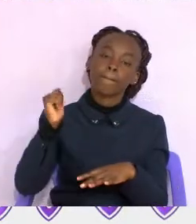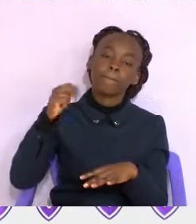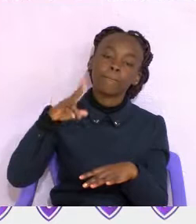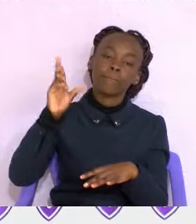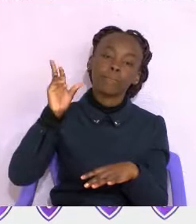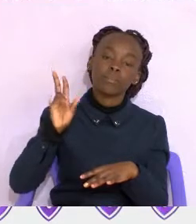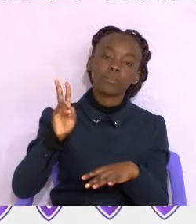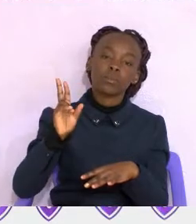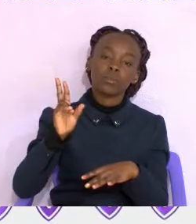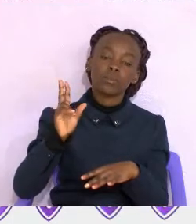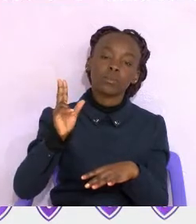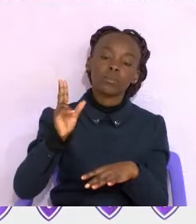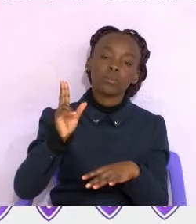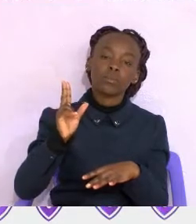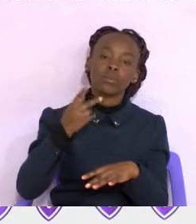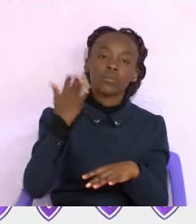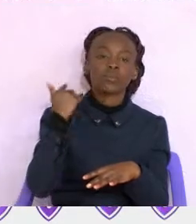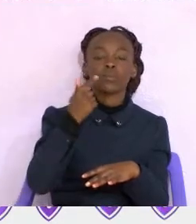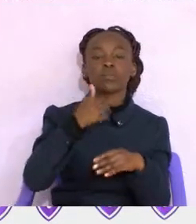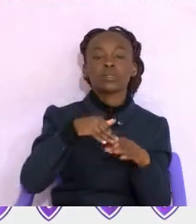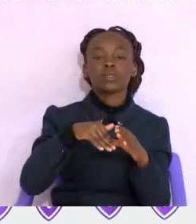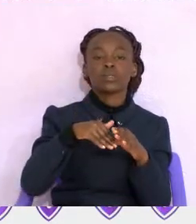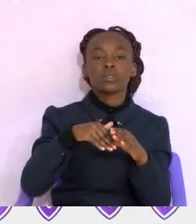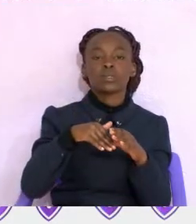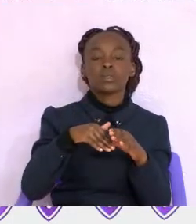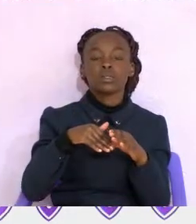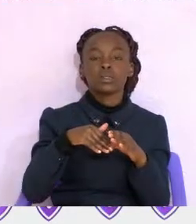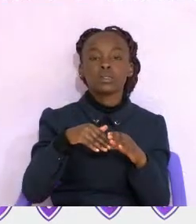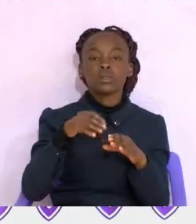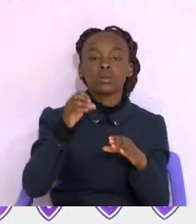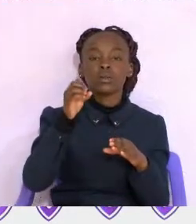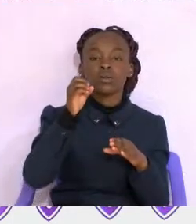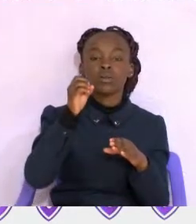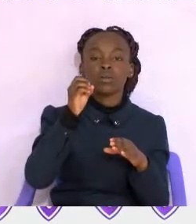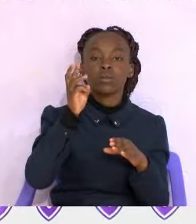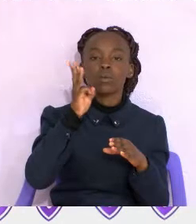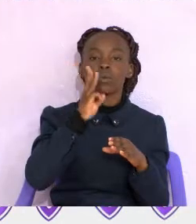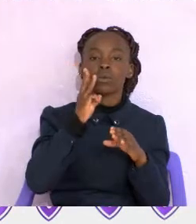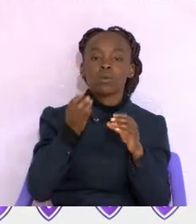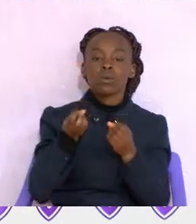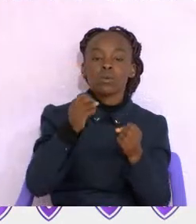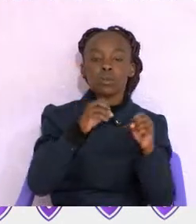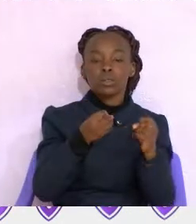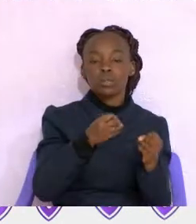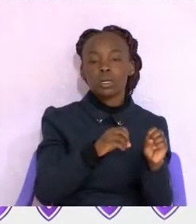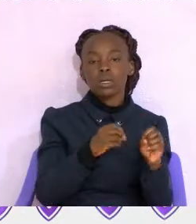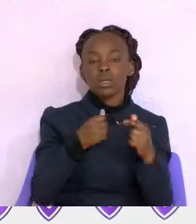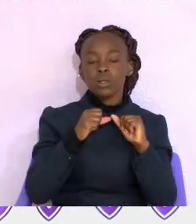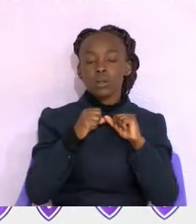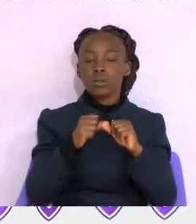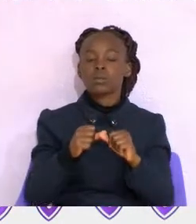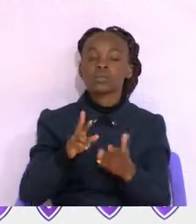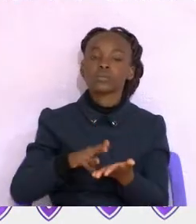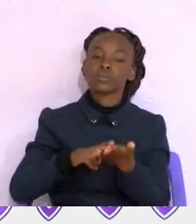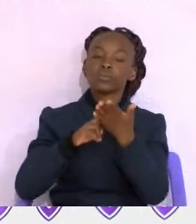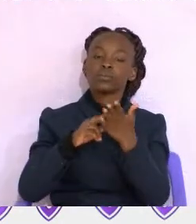Alikuwa anasema hayo, na wapendwa, ile bahari, ile dhoruba ilikuwa inaendelea kuinuka na